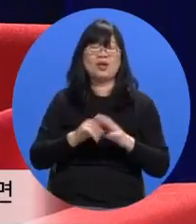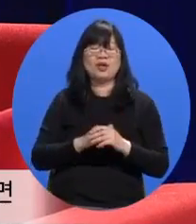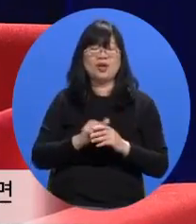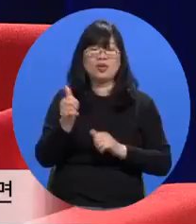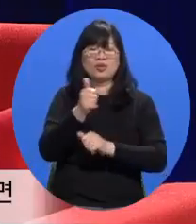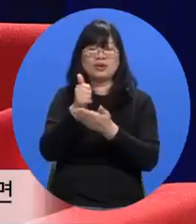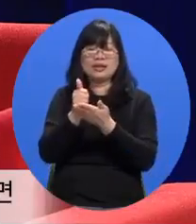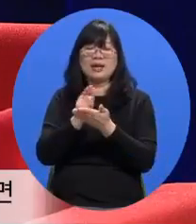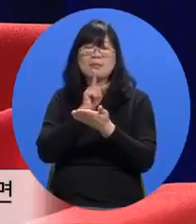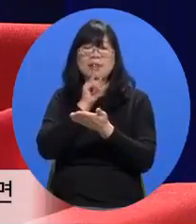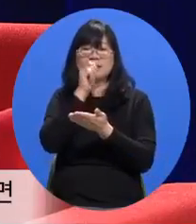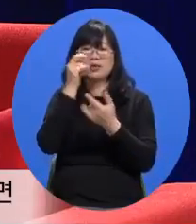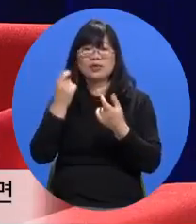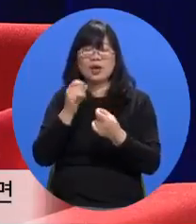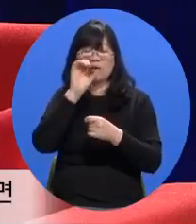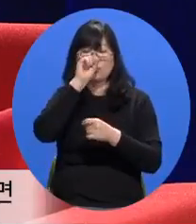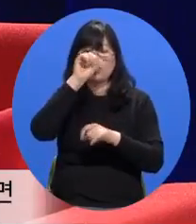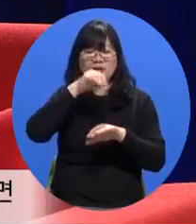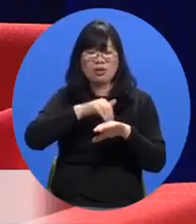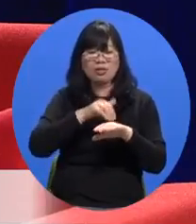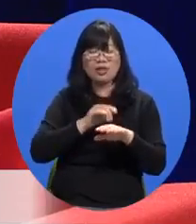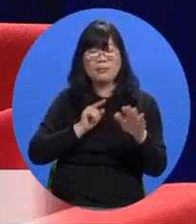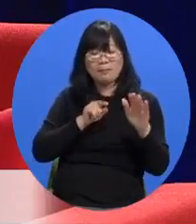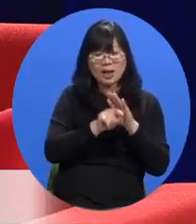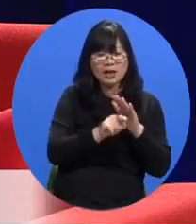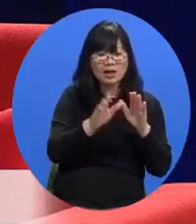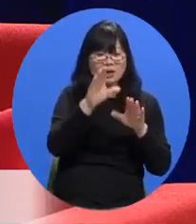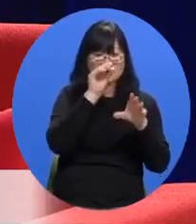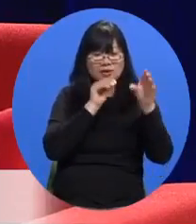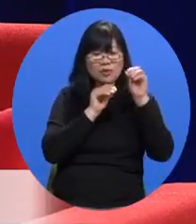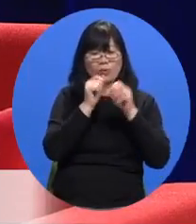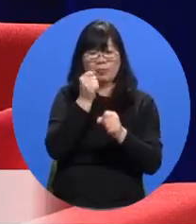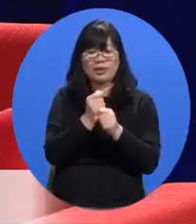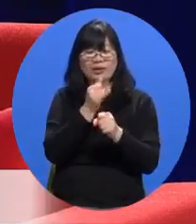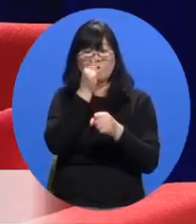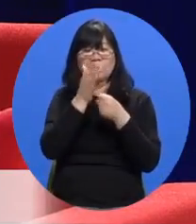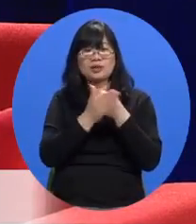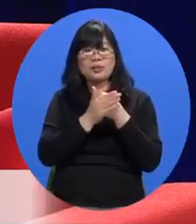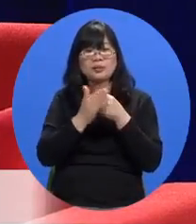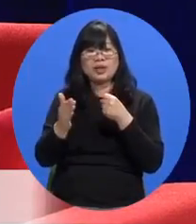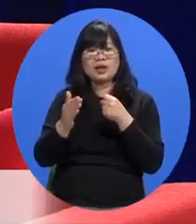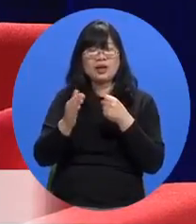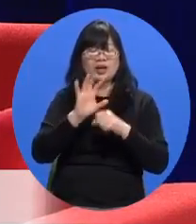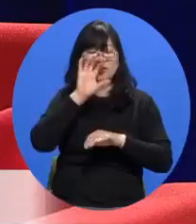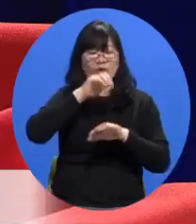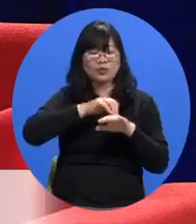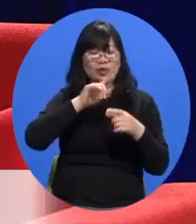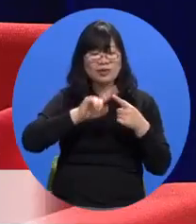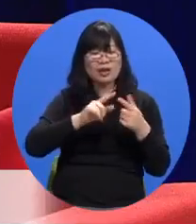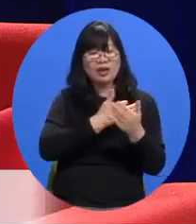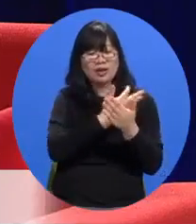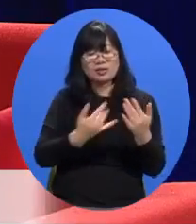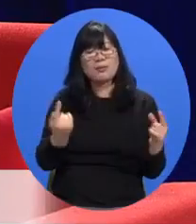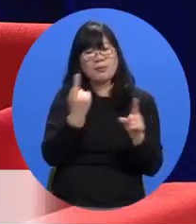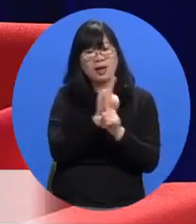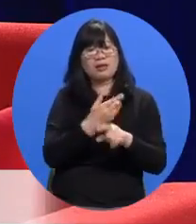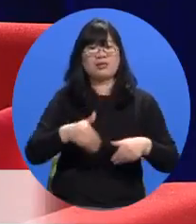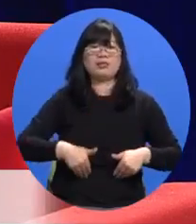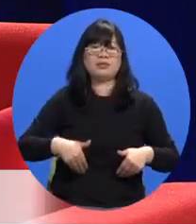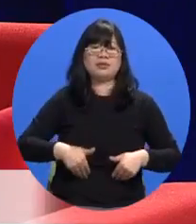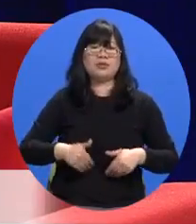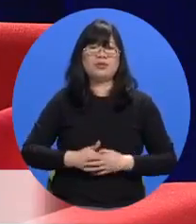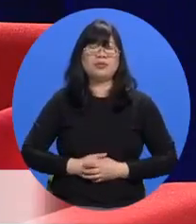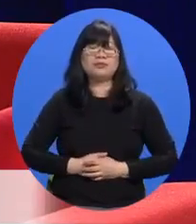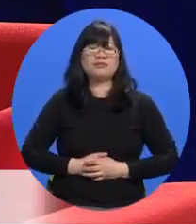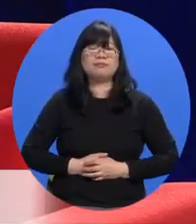위원장님 말씀하신 것처럼 좋은 연수들은 찾아가서 듣고 또 만들고 하기 때문에 이런 어떤 연수에 대한 패러다임도 바꿀 필요가 있을 것 같습니다.